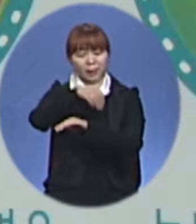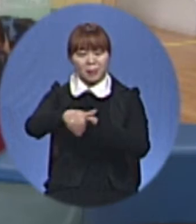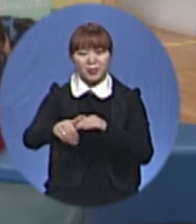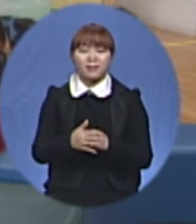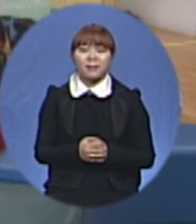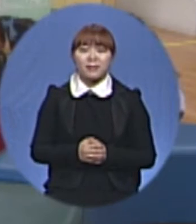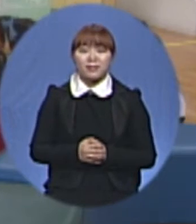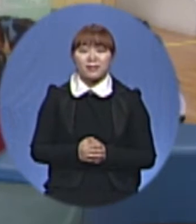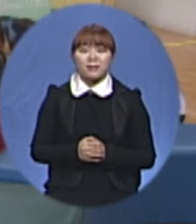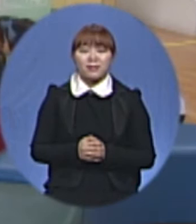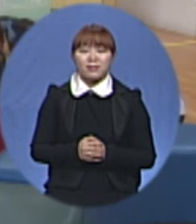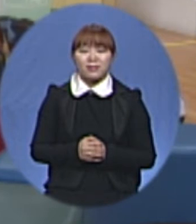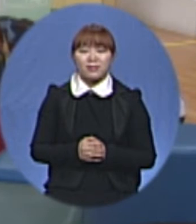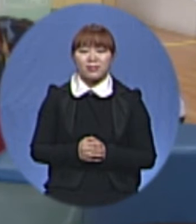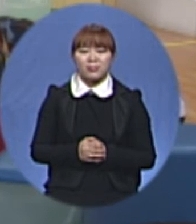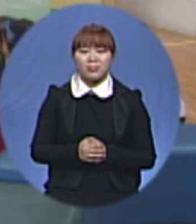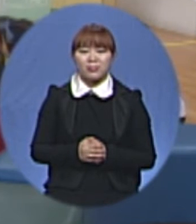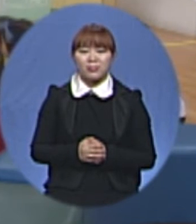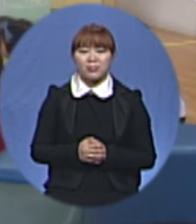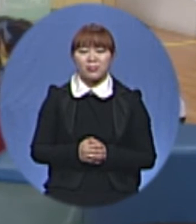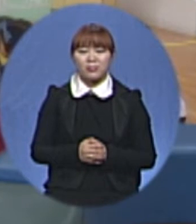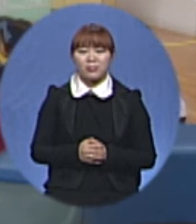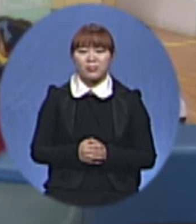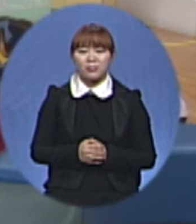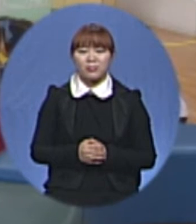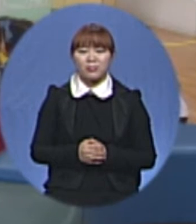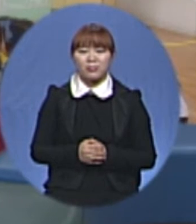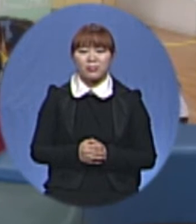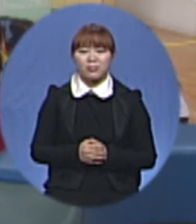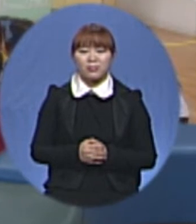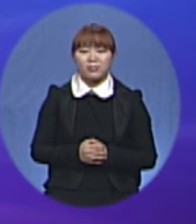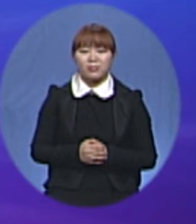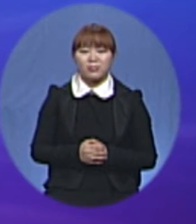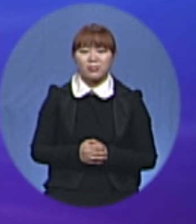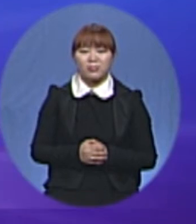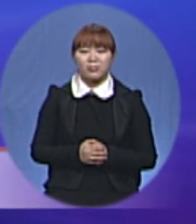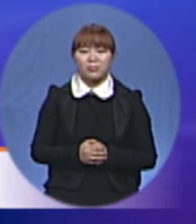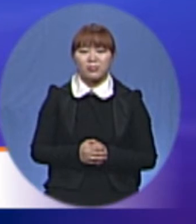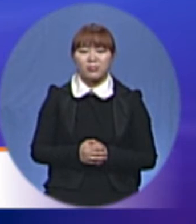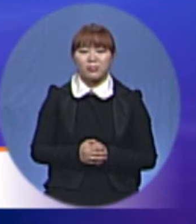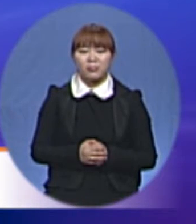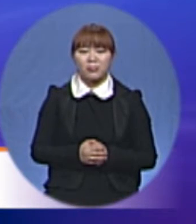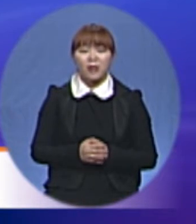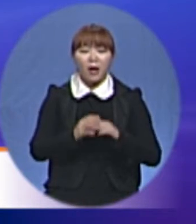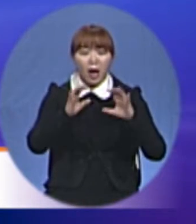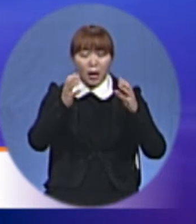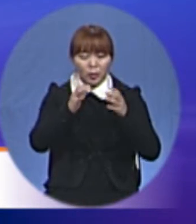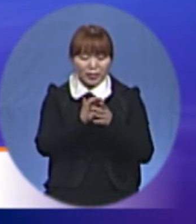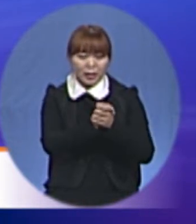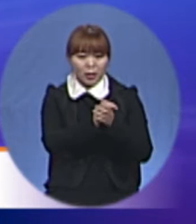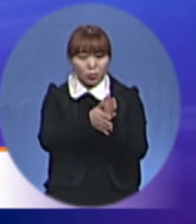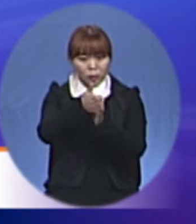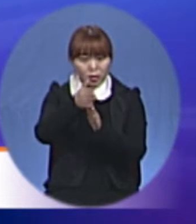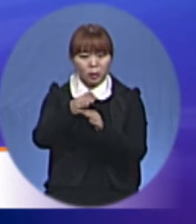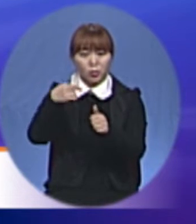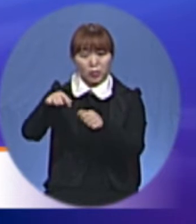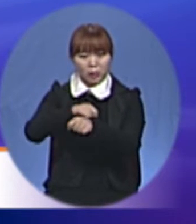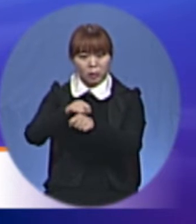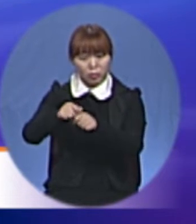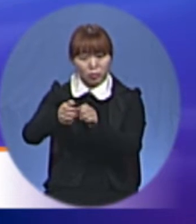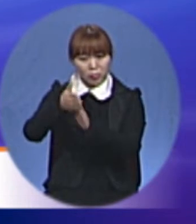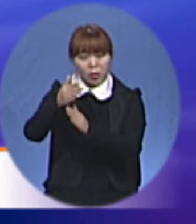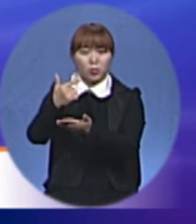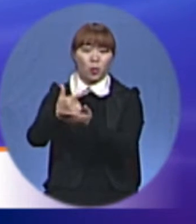예정입니다. 복지TV 뉴스 이명아입니다. 아동 친화도시, 교육특구도시